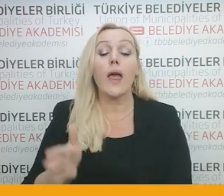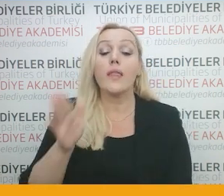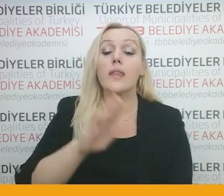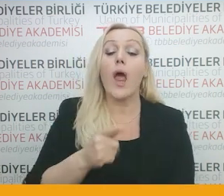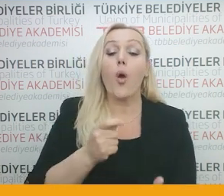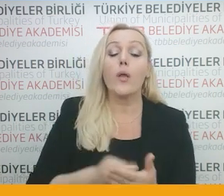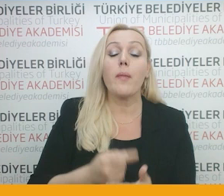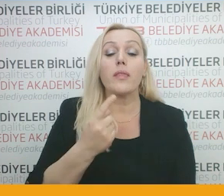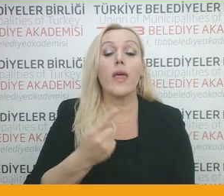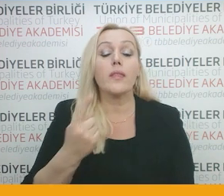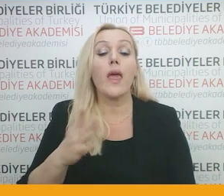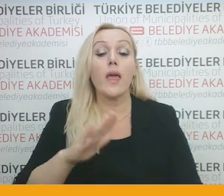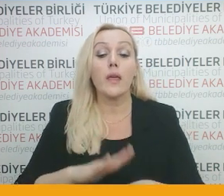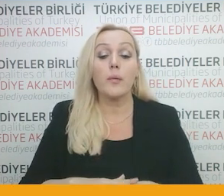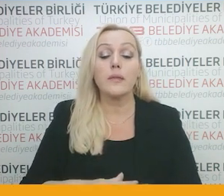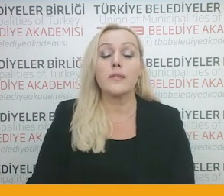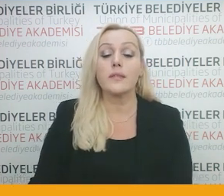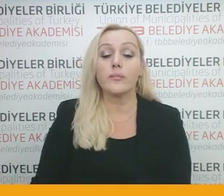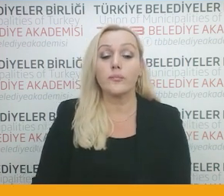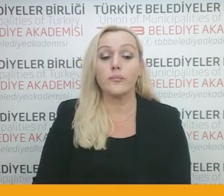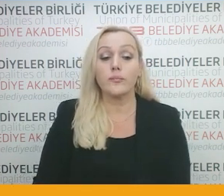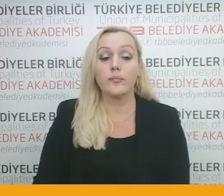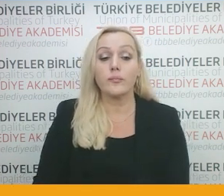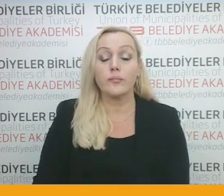de sırayla yapabiliriz.